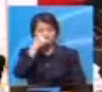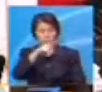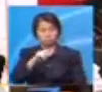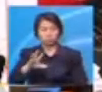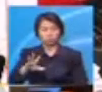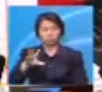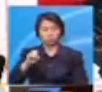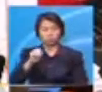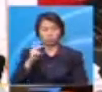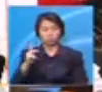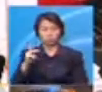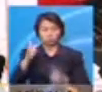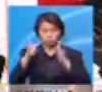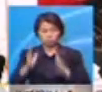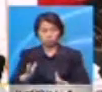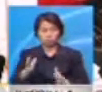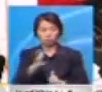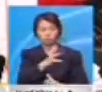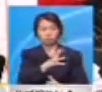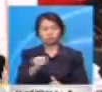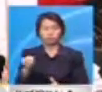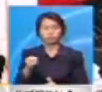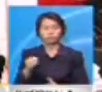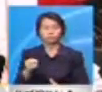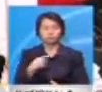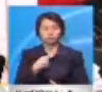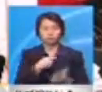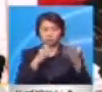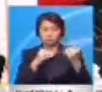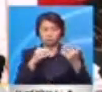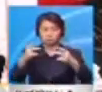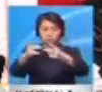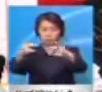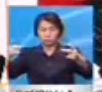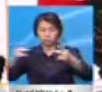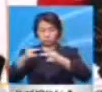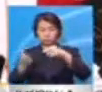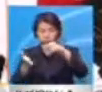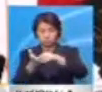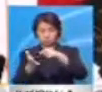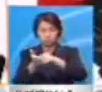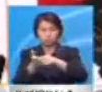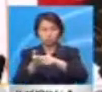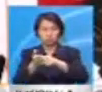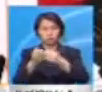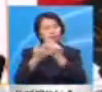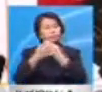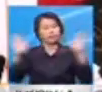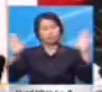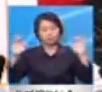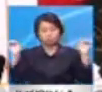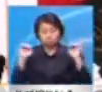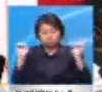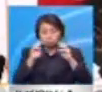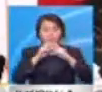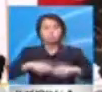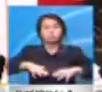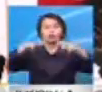50ib penduduk tetapi kita harap kawasan ini akan bebas banjir